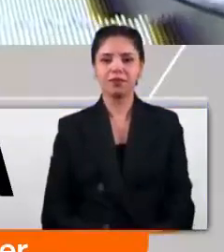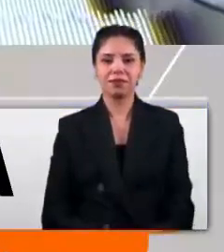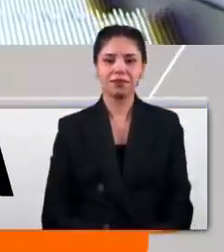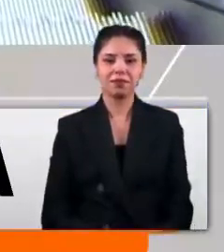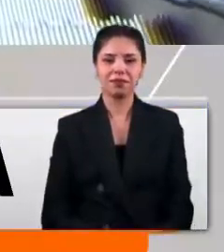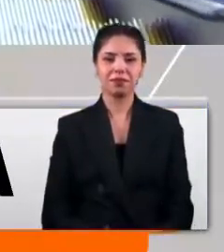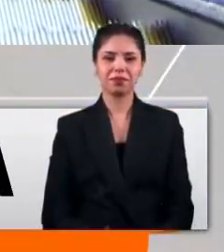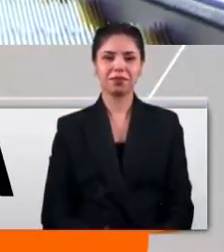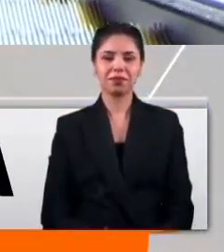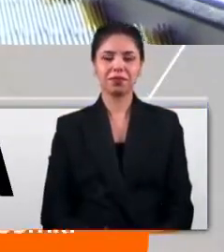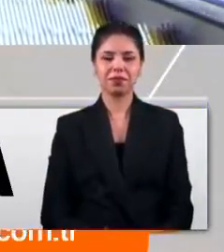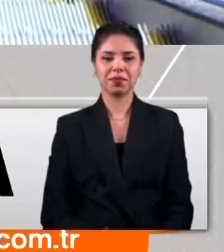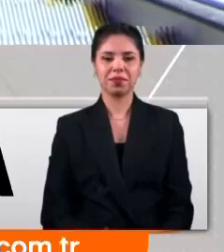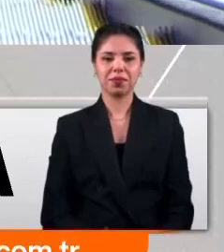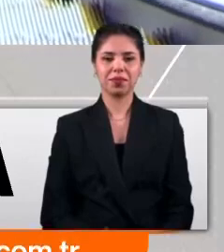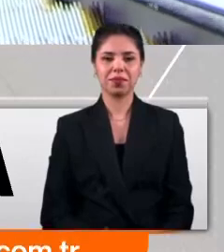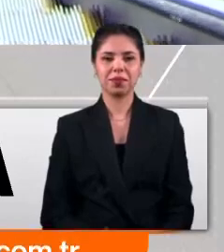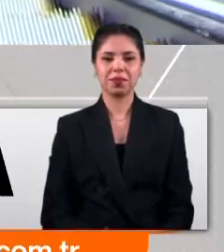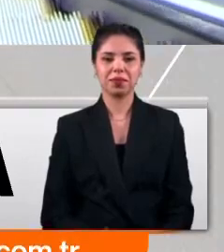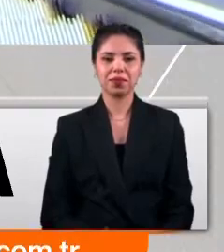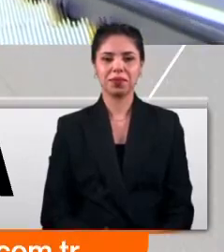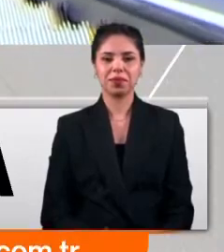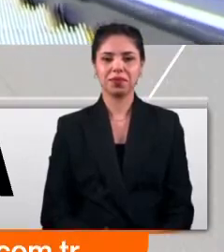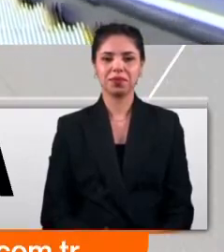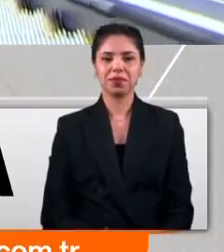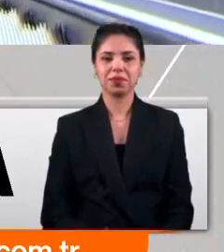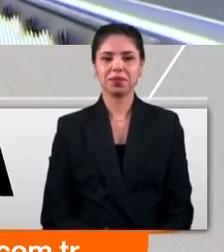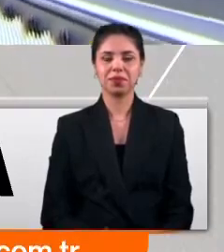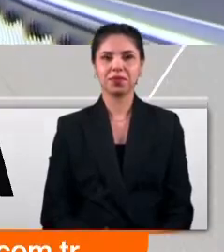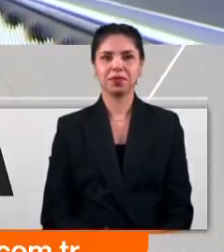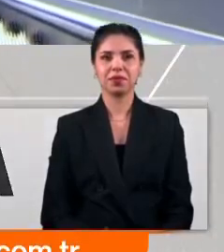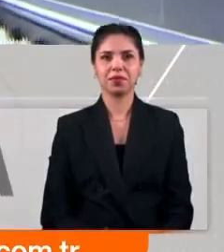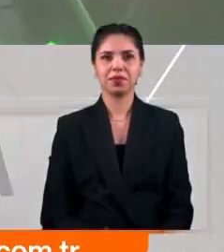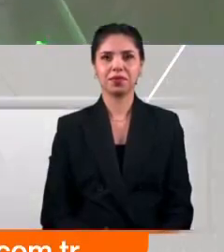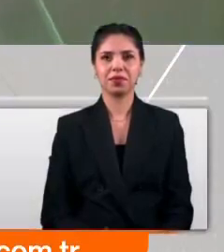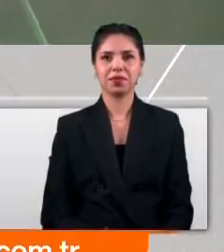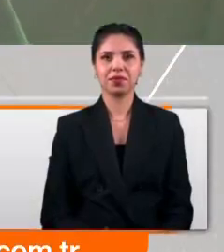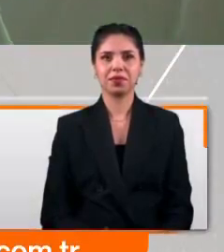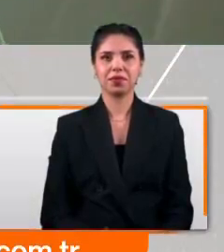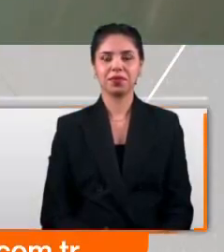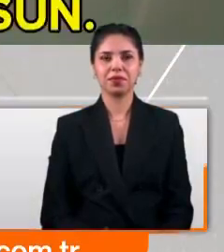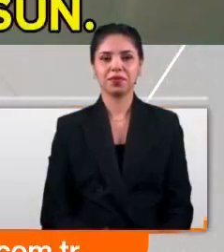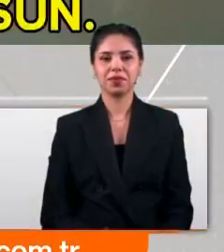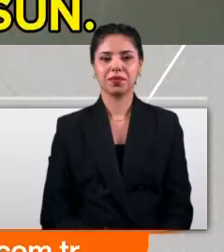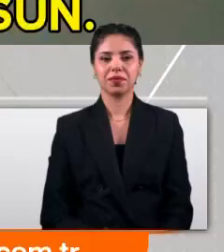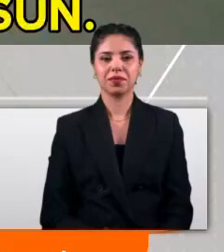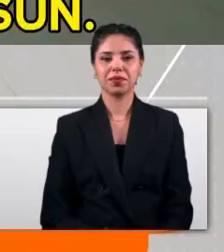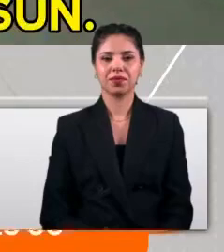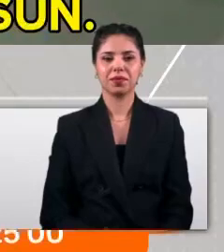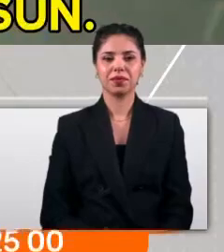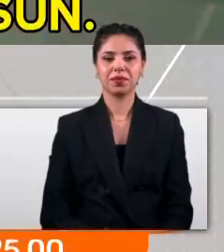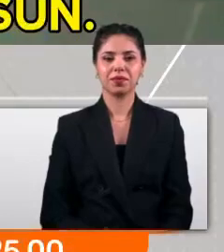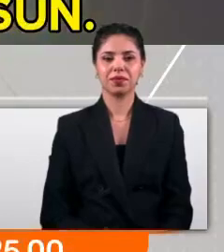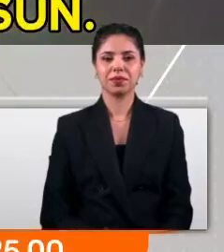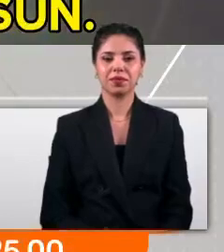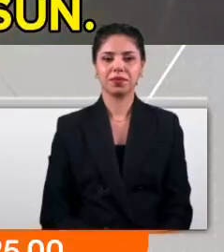Görmeye geldim. 60 senedir bu semtte oturuyorum. Bu kadar derin olduğunu bilmiyordum. Çok indiniz değil mi?